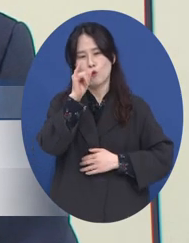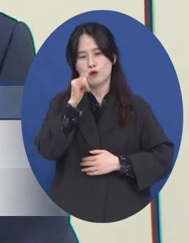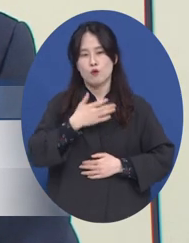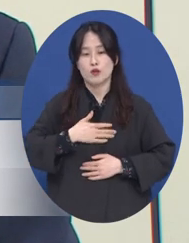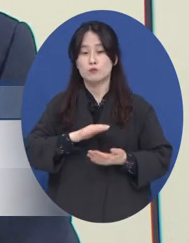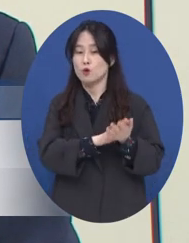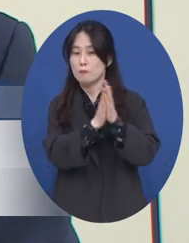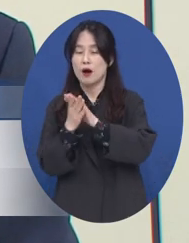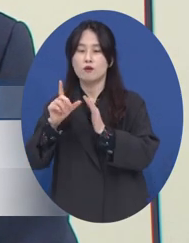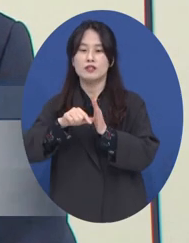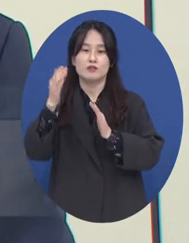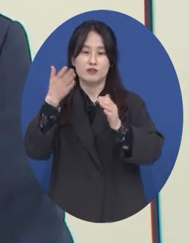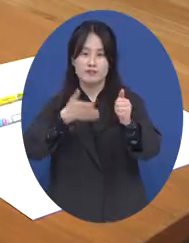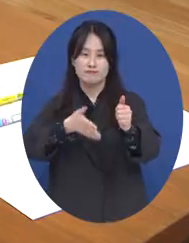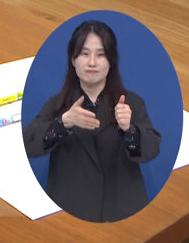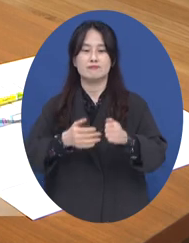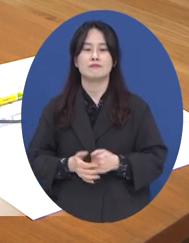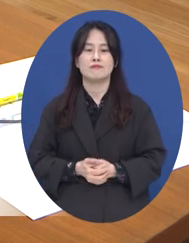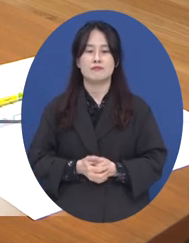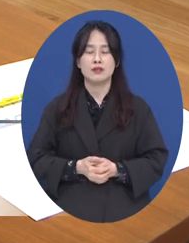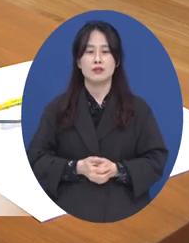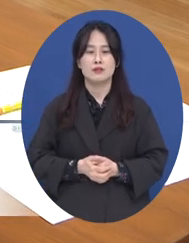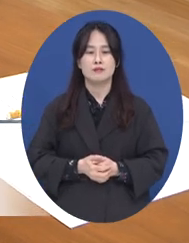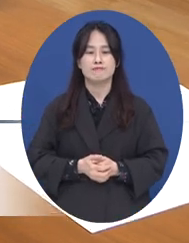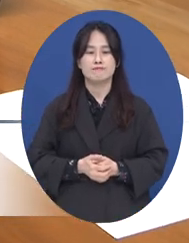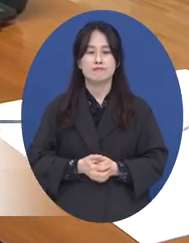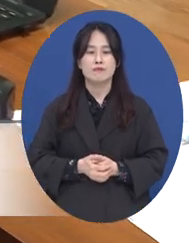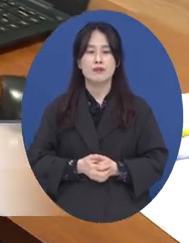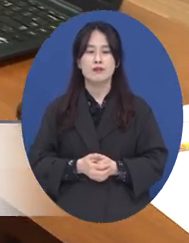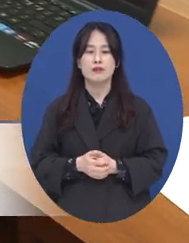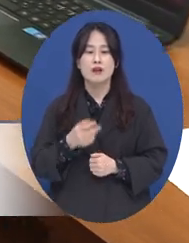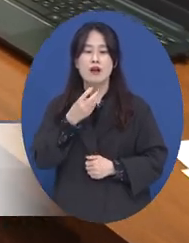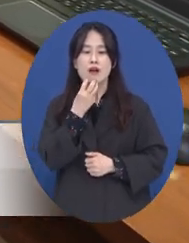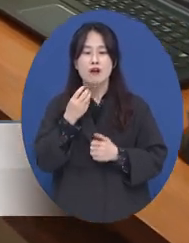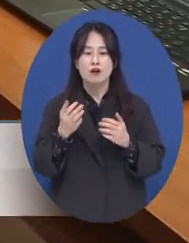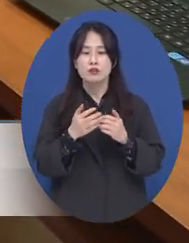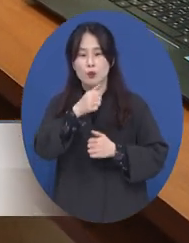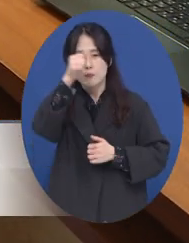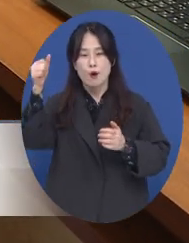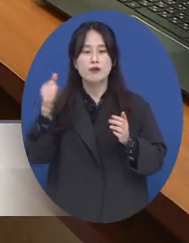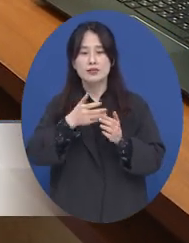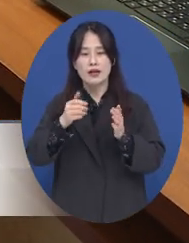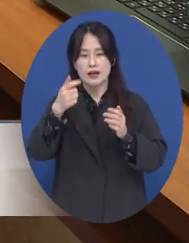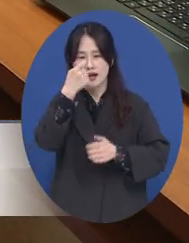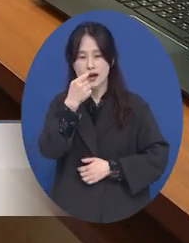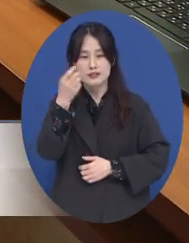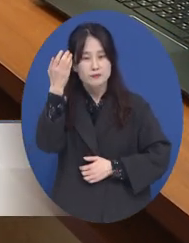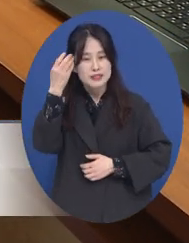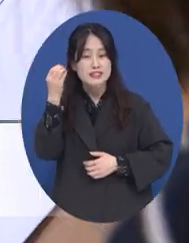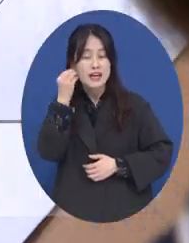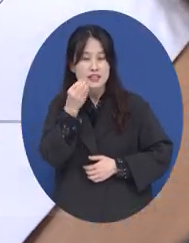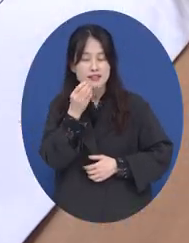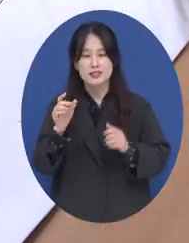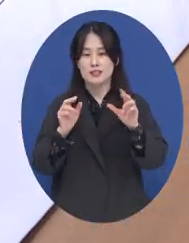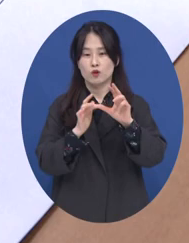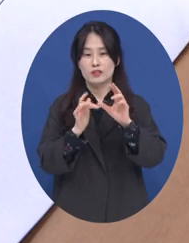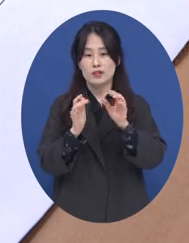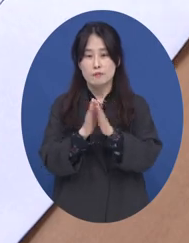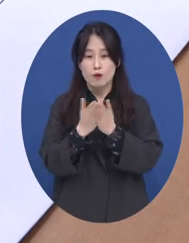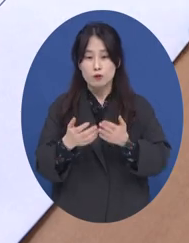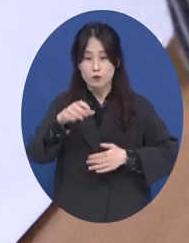시간 되시길 바라겠습니다 영어뮤지컬 영상은 경우도 온라인 평생학습 식 사이트와 경기도 사이버